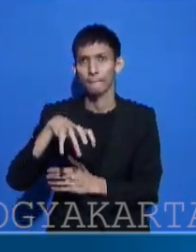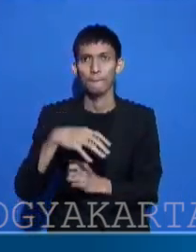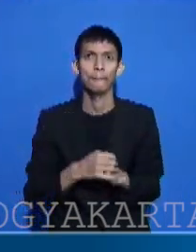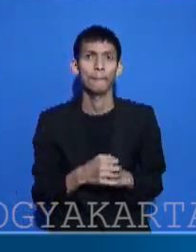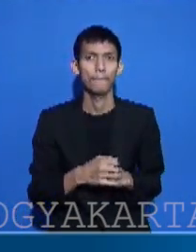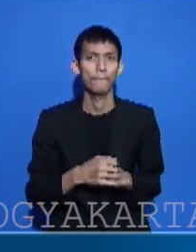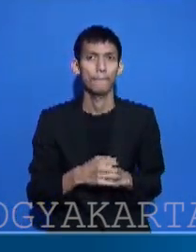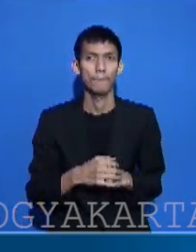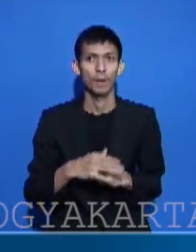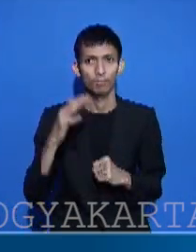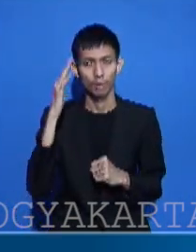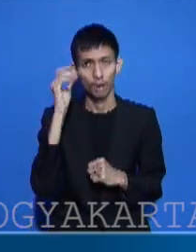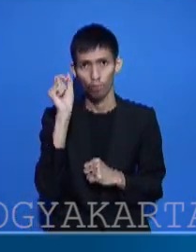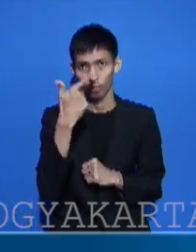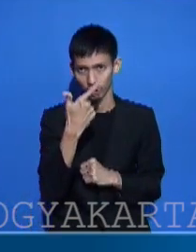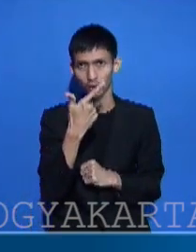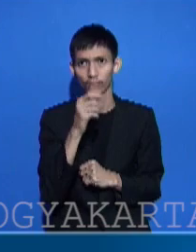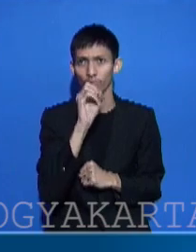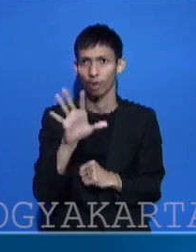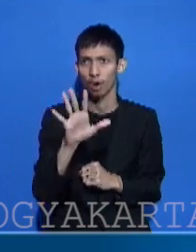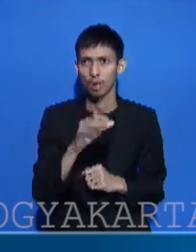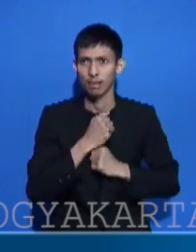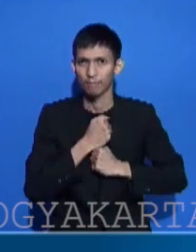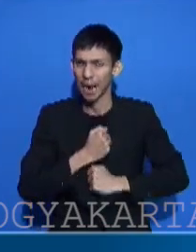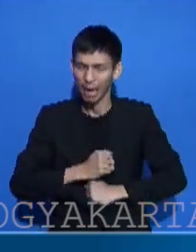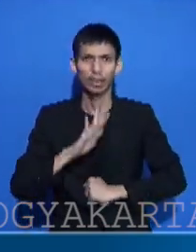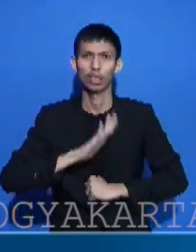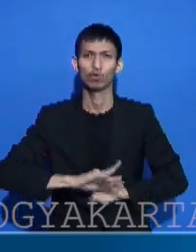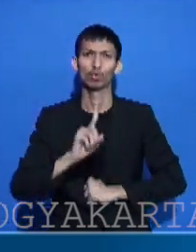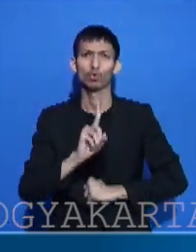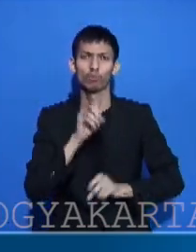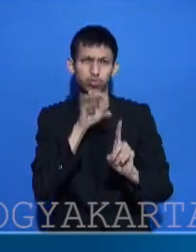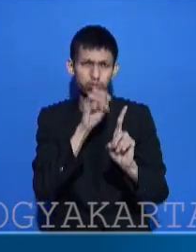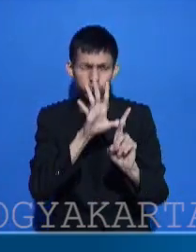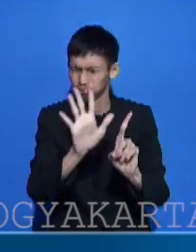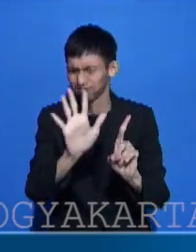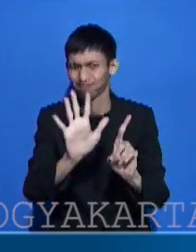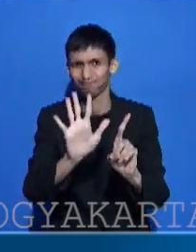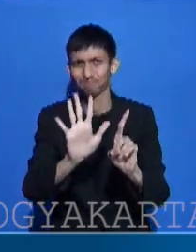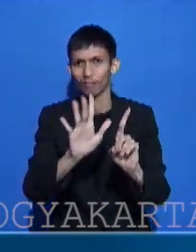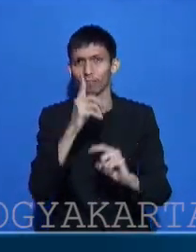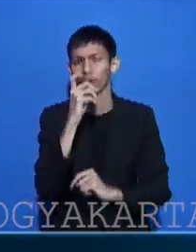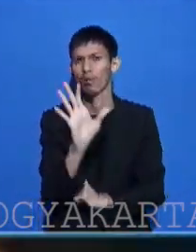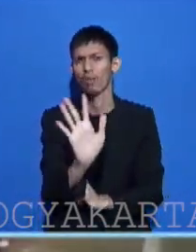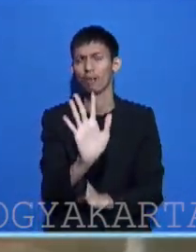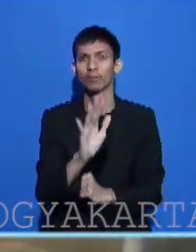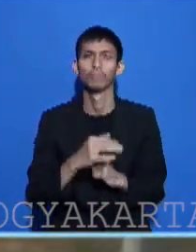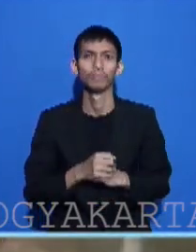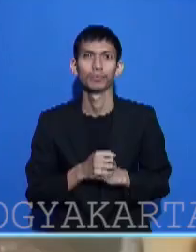warga Yogyakarta untuk menahan diri dan tidak mudah dihasut berita hoaks untuk melakukan tindak kriminal.